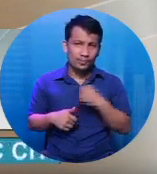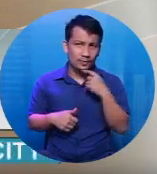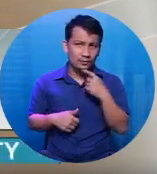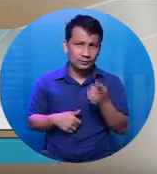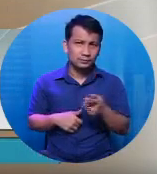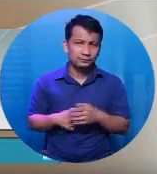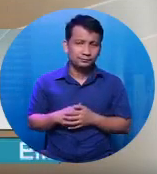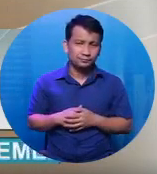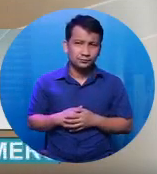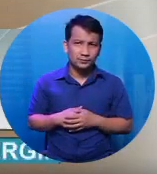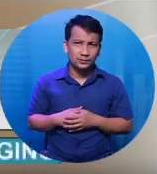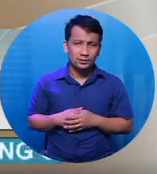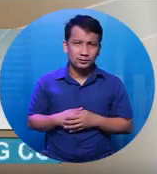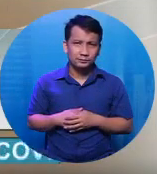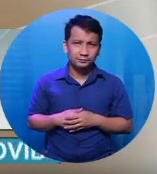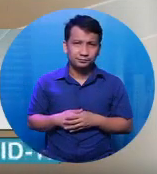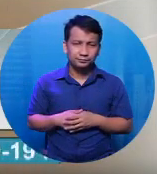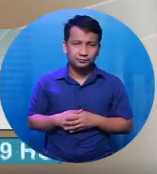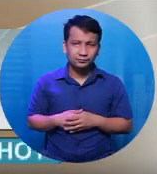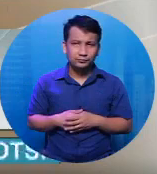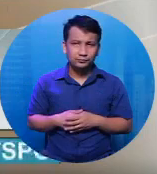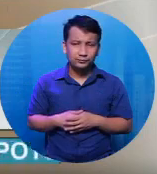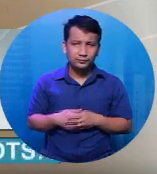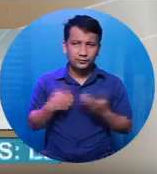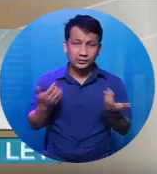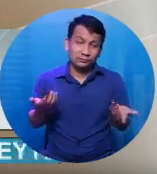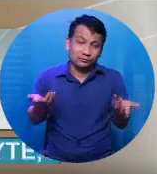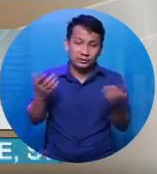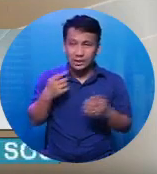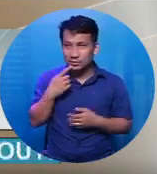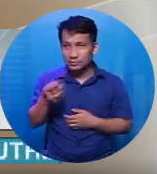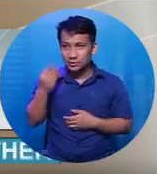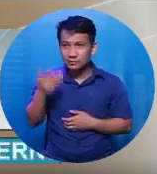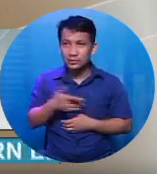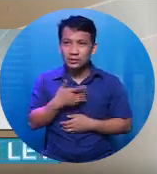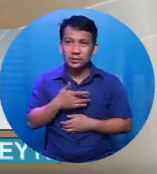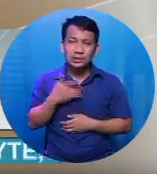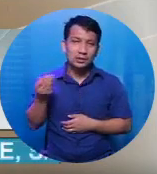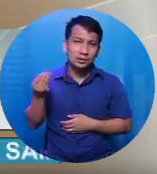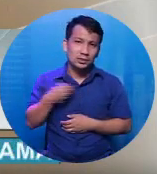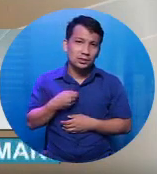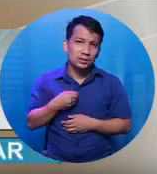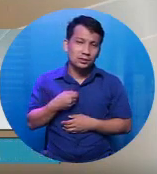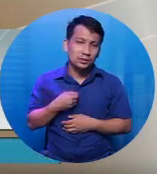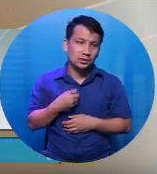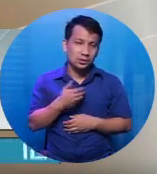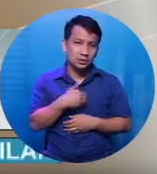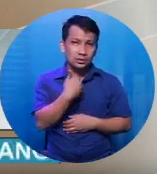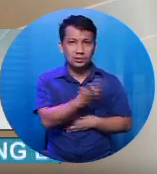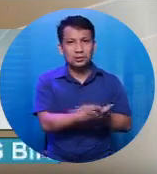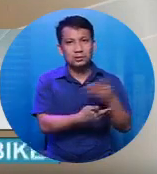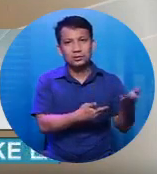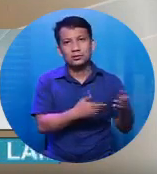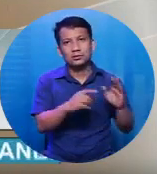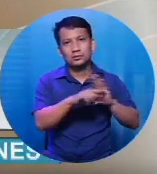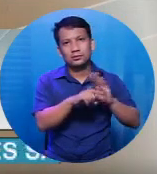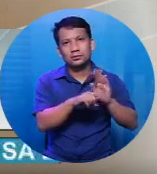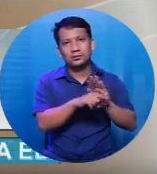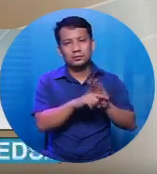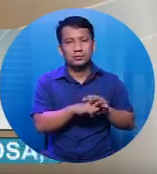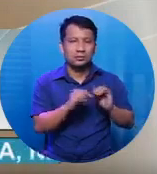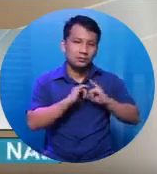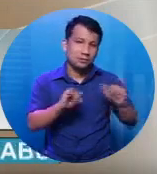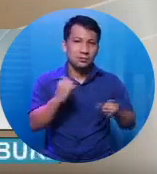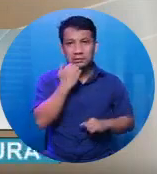naman talagang COVID. Hindi po, sir. Opo, naramdaman ko po yun, sir. Nagpadala siya. Bago rin po ako nagpadala